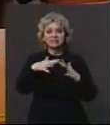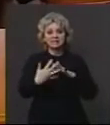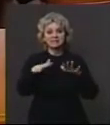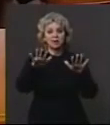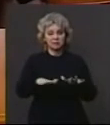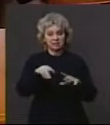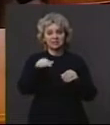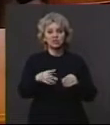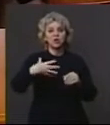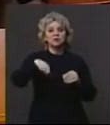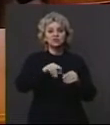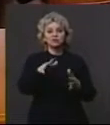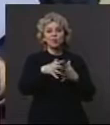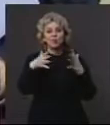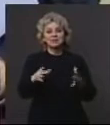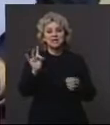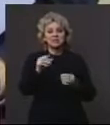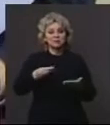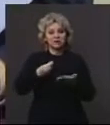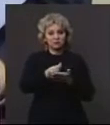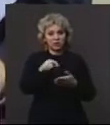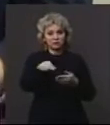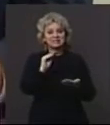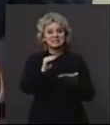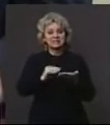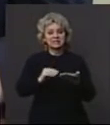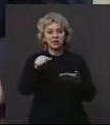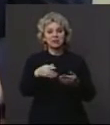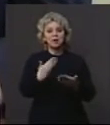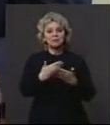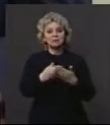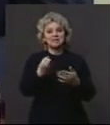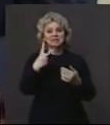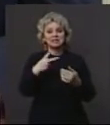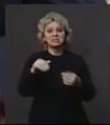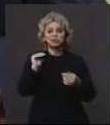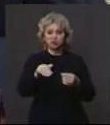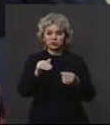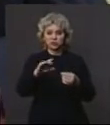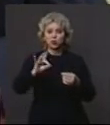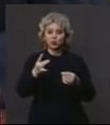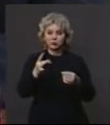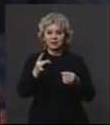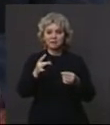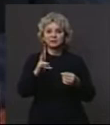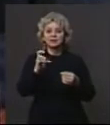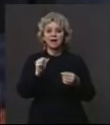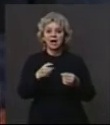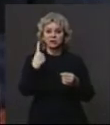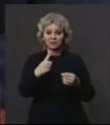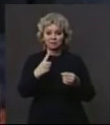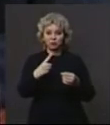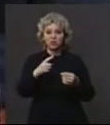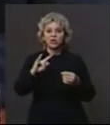сельской местности. Всего максимальный размер выплат составит около 13 тысяч рублей на